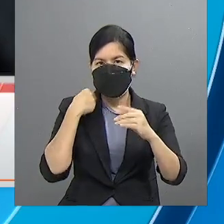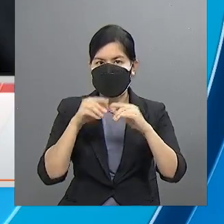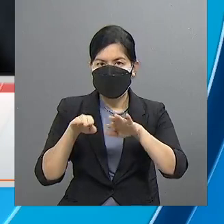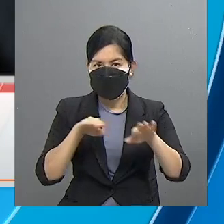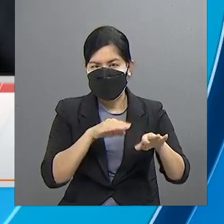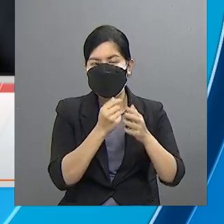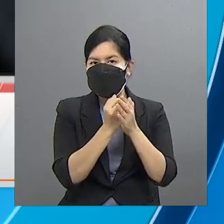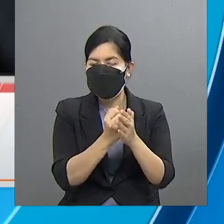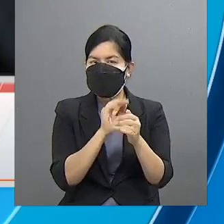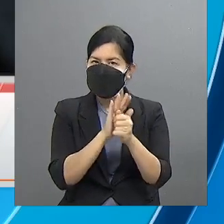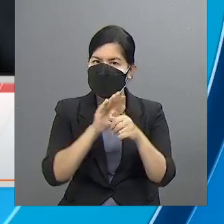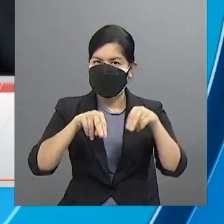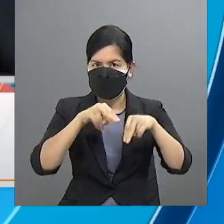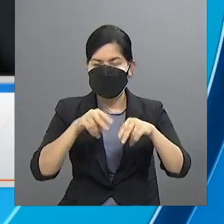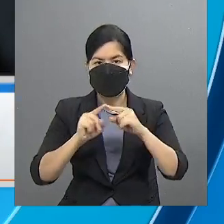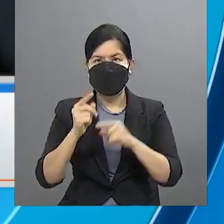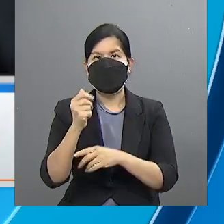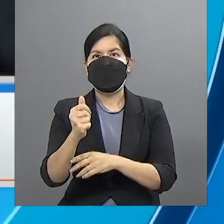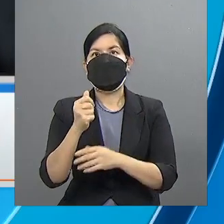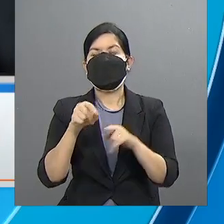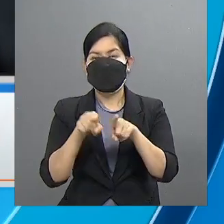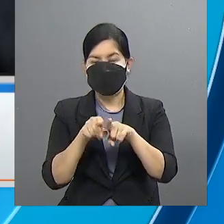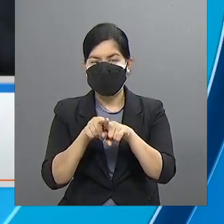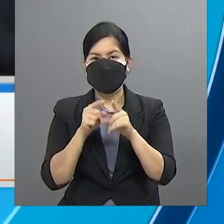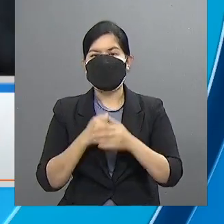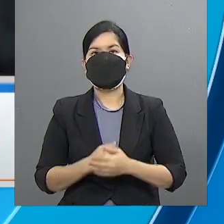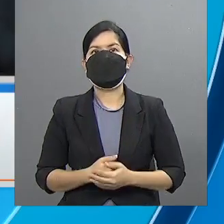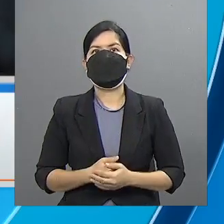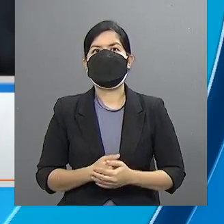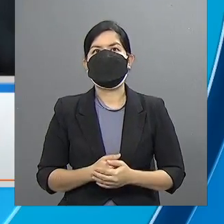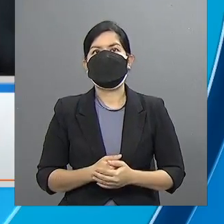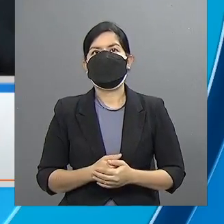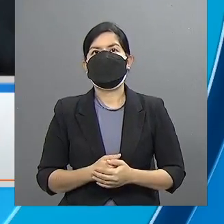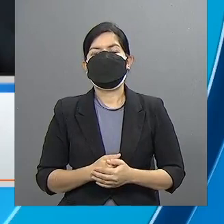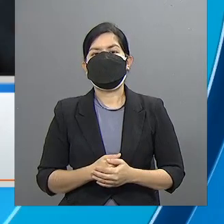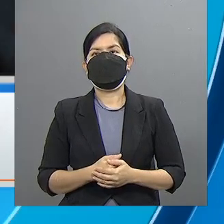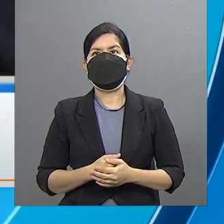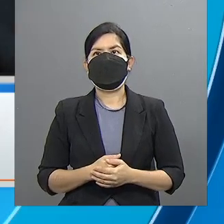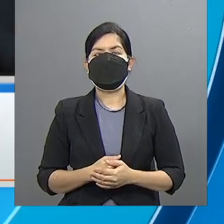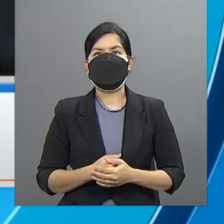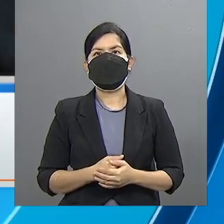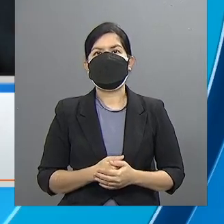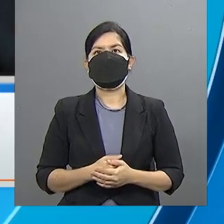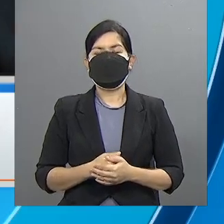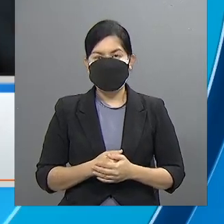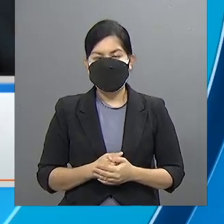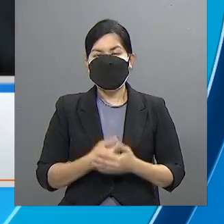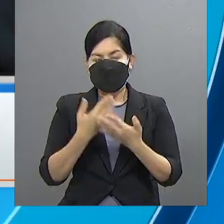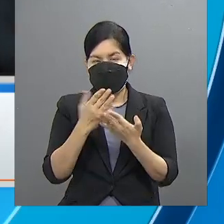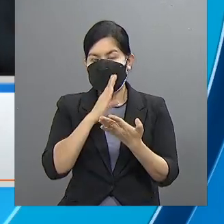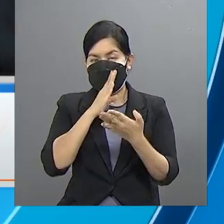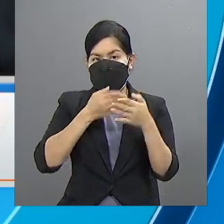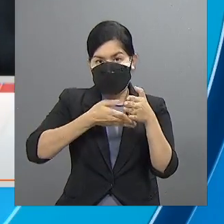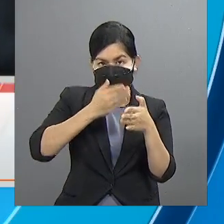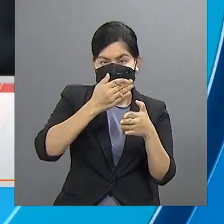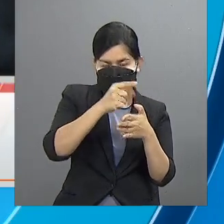ยไหมคะ ใช่ครับ นะคะซึ่งทีนี้พอหลังจากผ่านขั้นตอนตรงนี้แล้วอะค่ะหลังจากนั้นนะคะเหล่